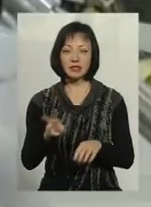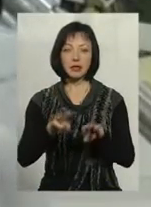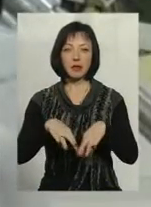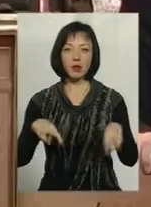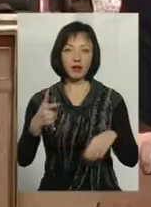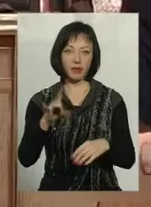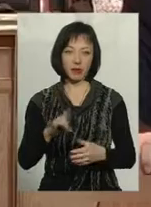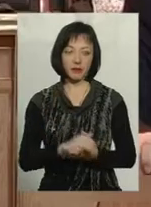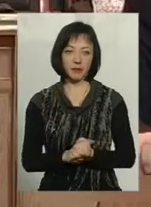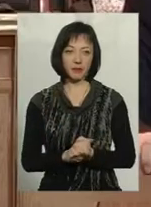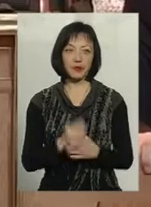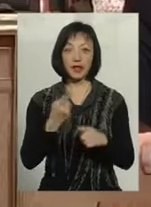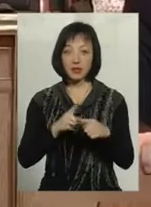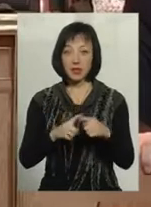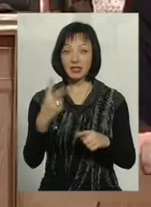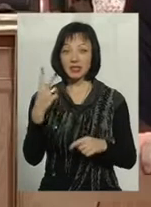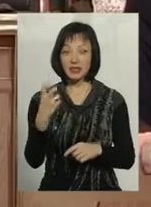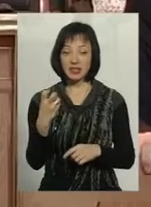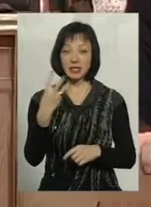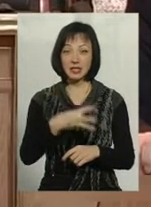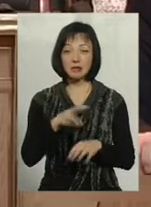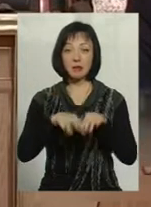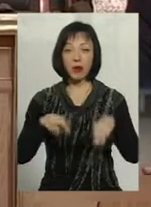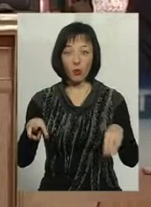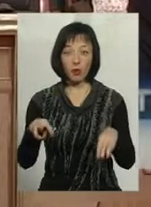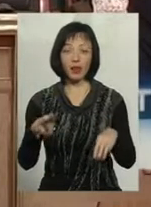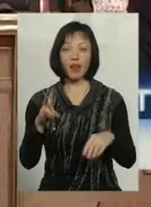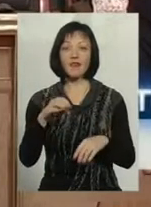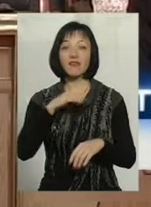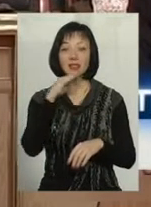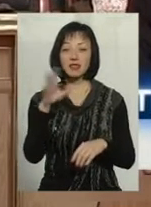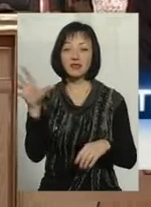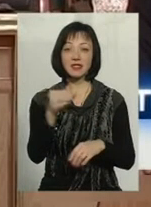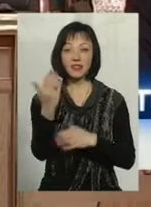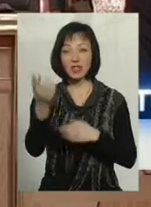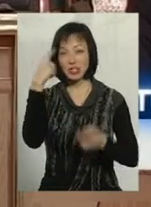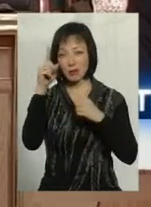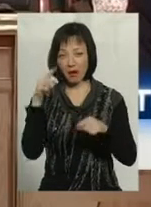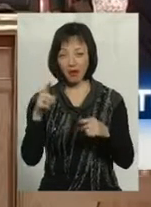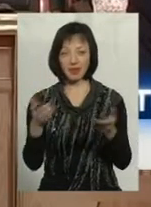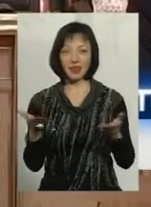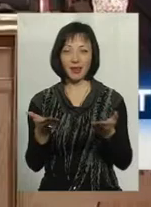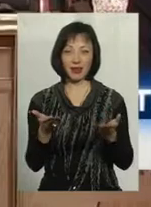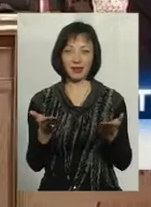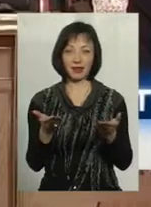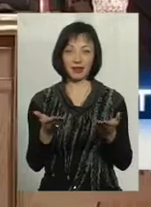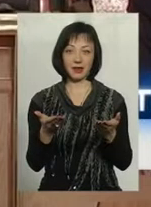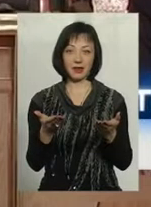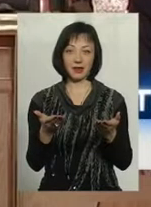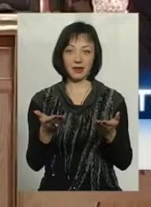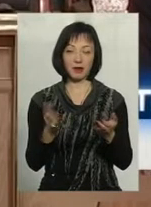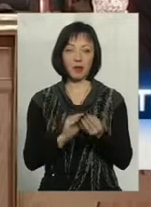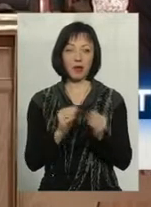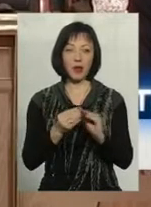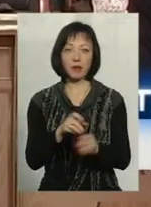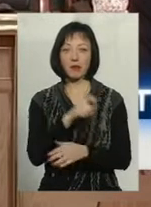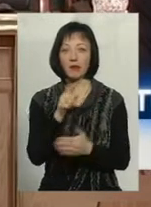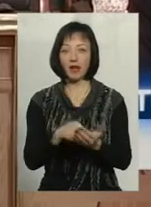сьогодні мають більше повноважень, ніж департамент фінансів, в якійсь мірі навіть фіскальна служба. Законопроект